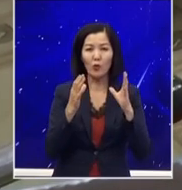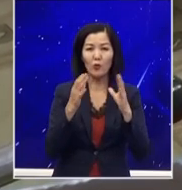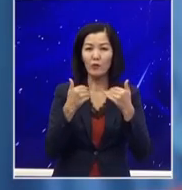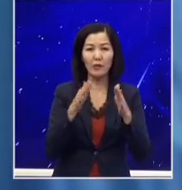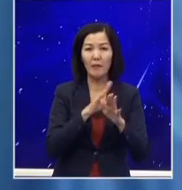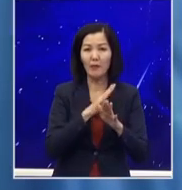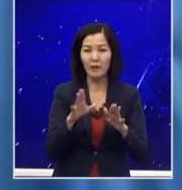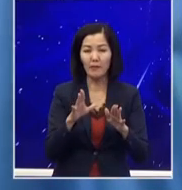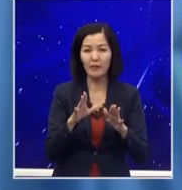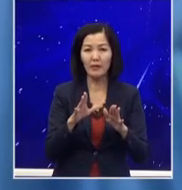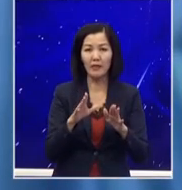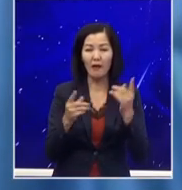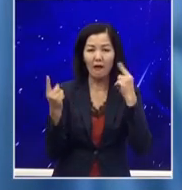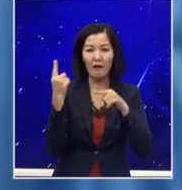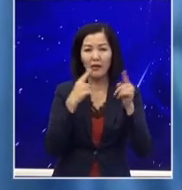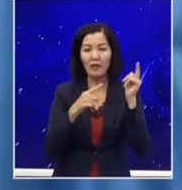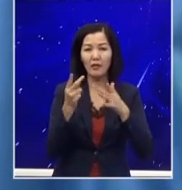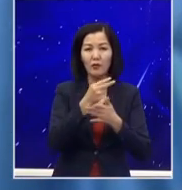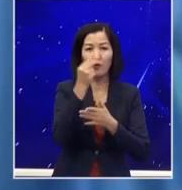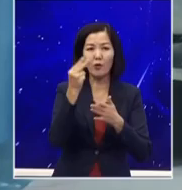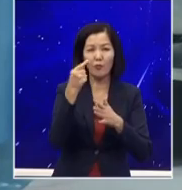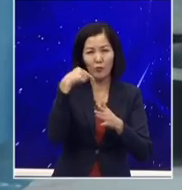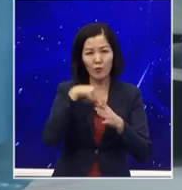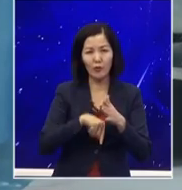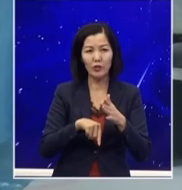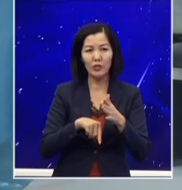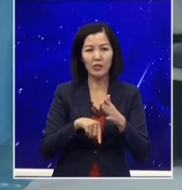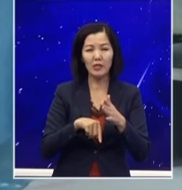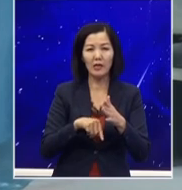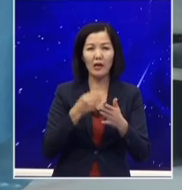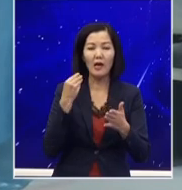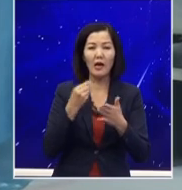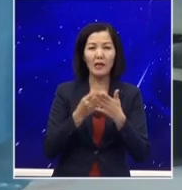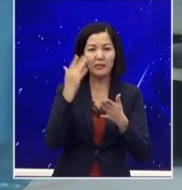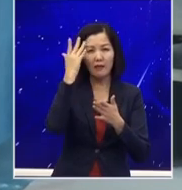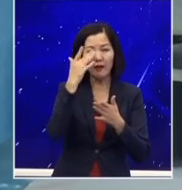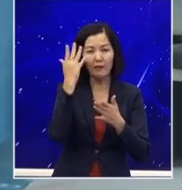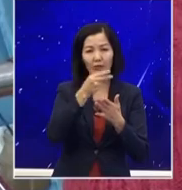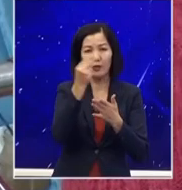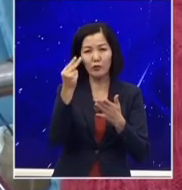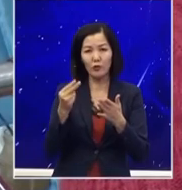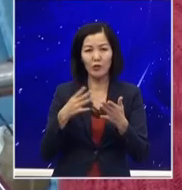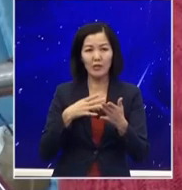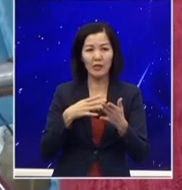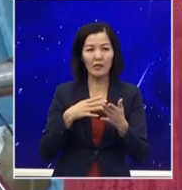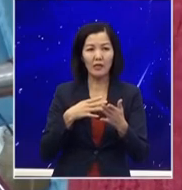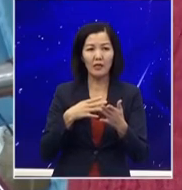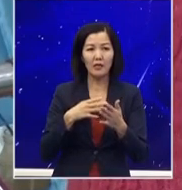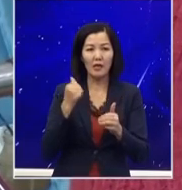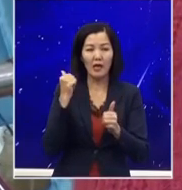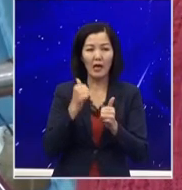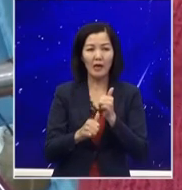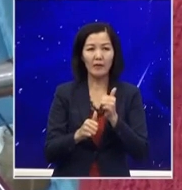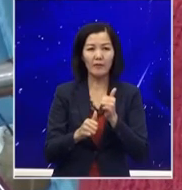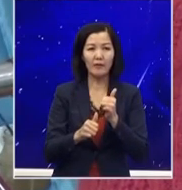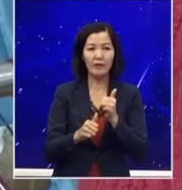туған осынау ғажайып картиналар Бұлғынның ішінде бұғып жатқан асыл дүниелер іспетті. Күлдерімде әрбір